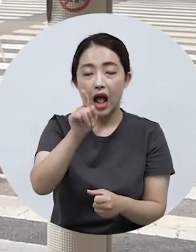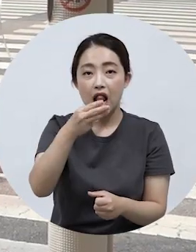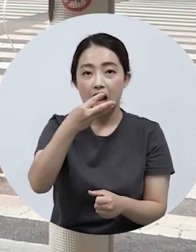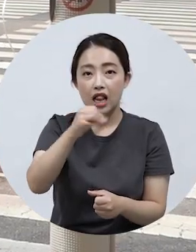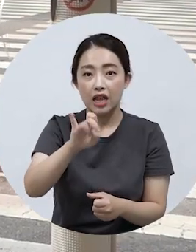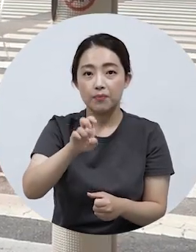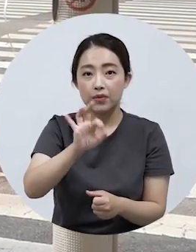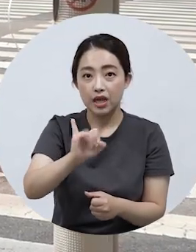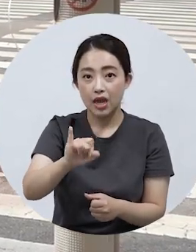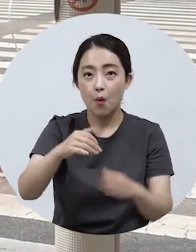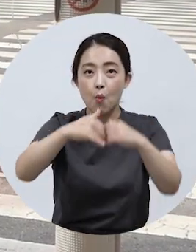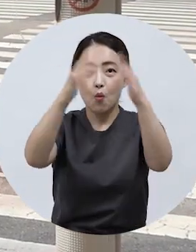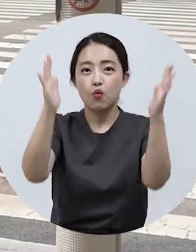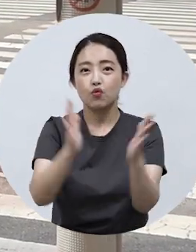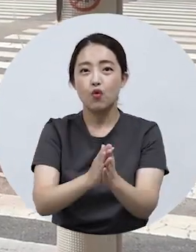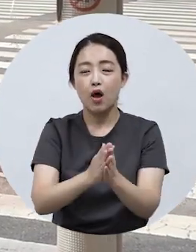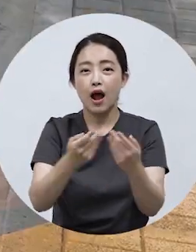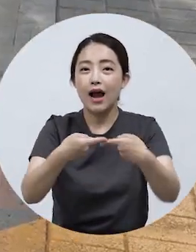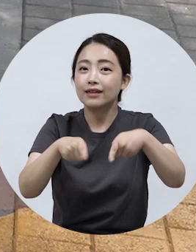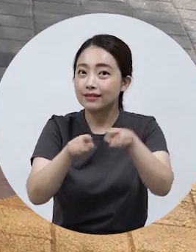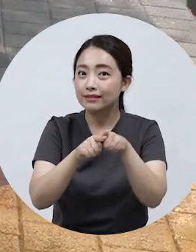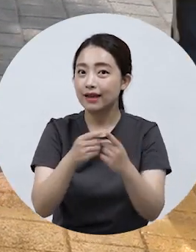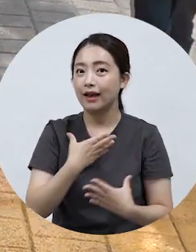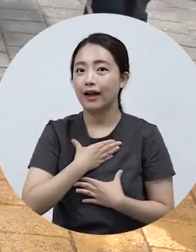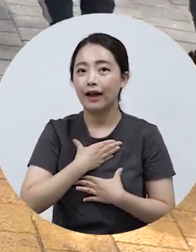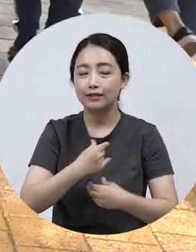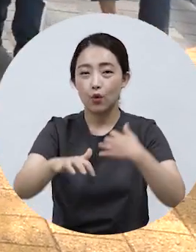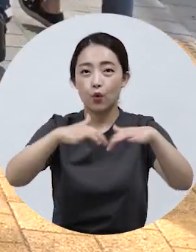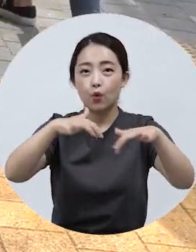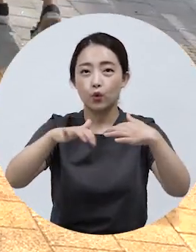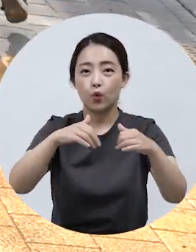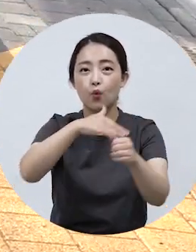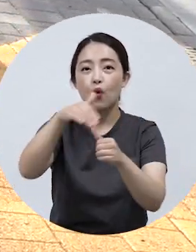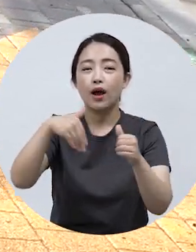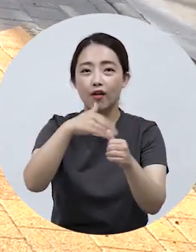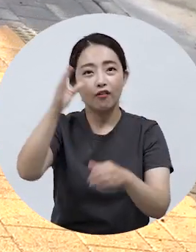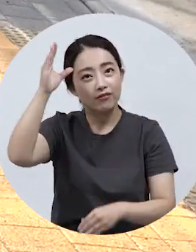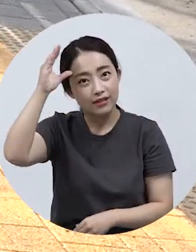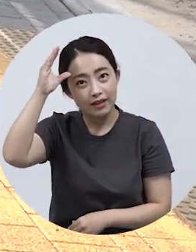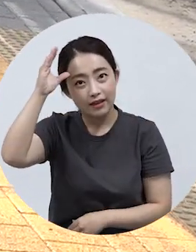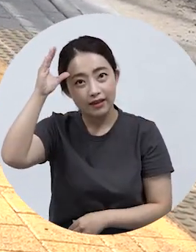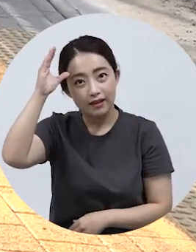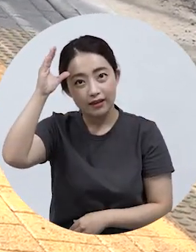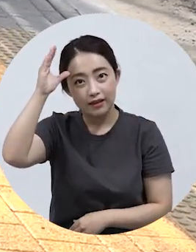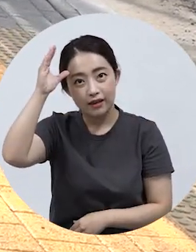안전지킴이 스마트 알림이와 함께 모두가 안전한 교통환경을 기대해 봅니다.